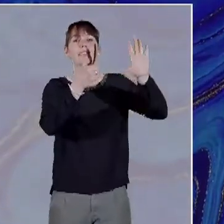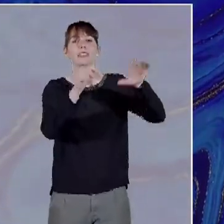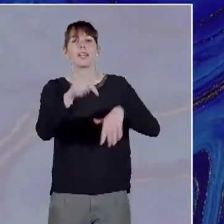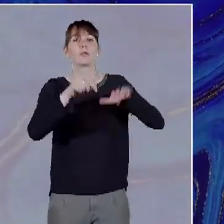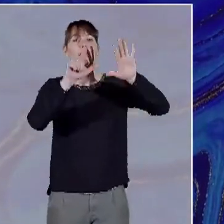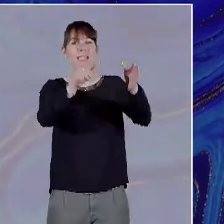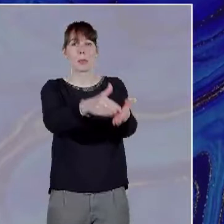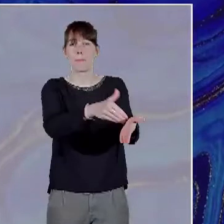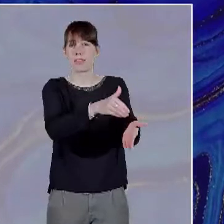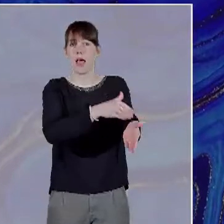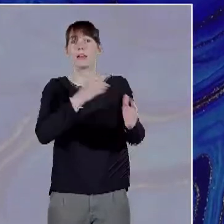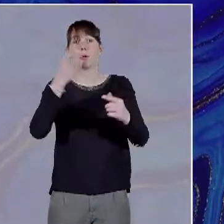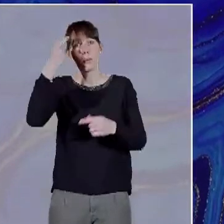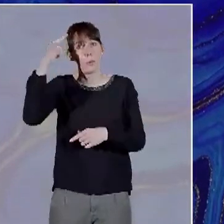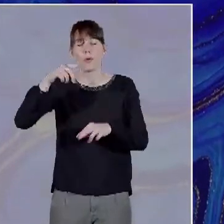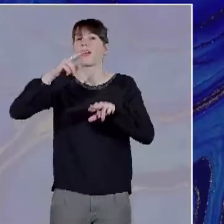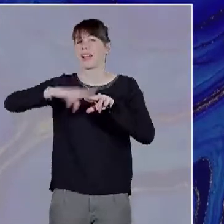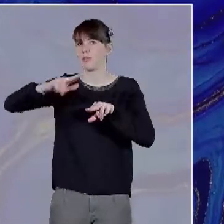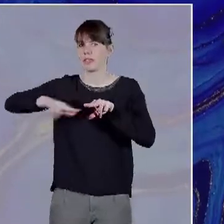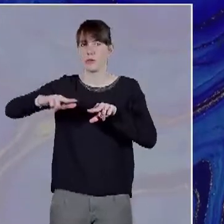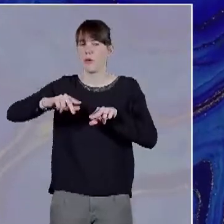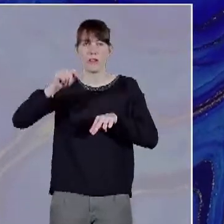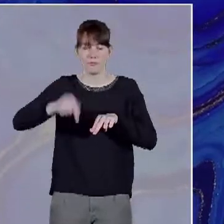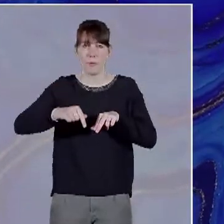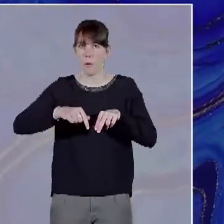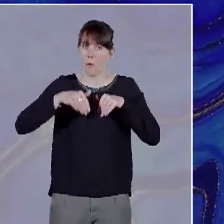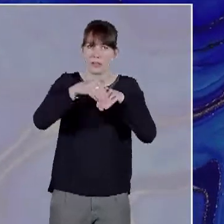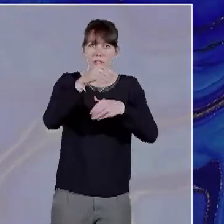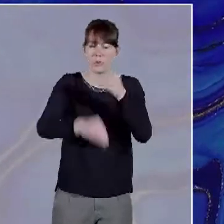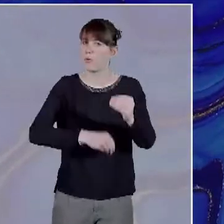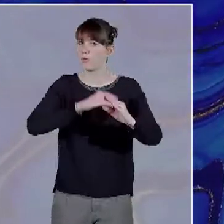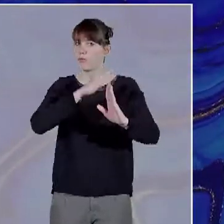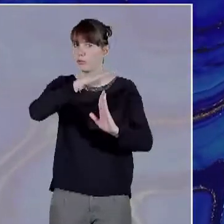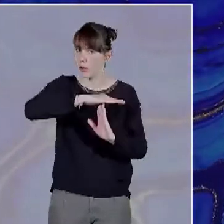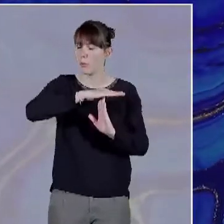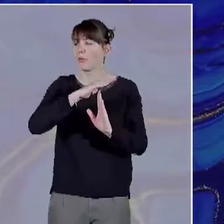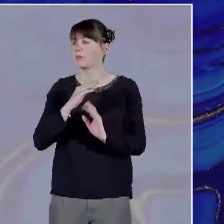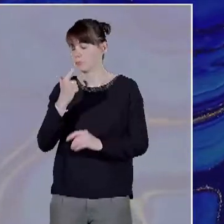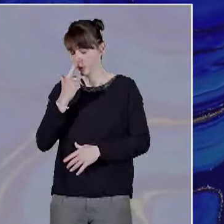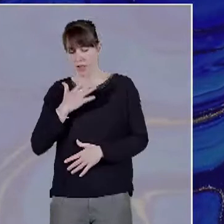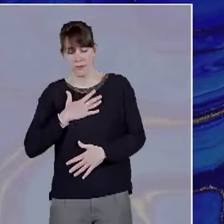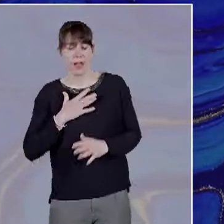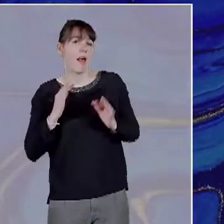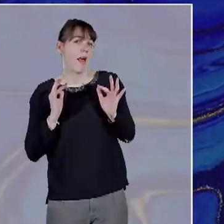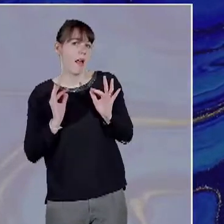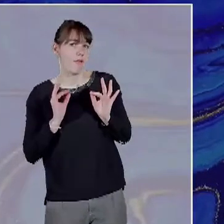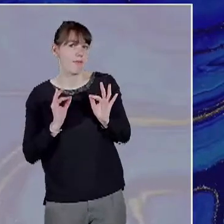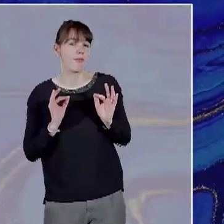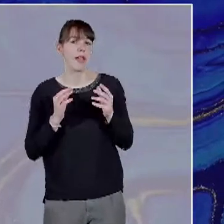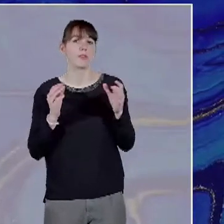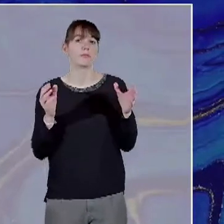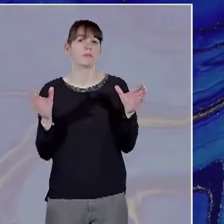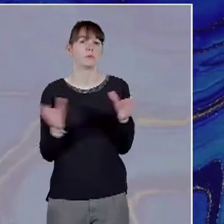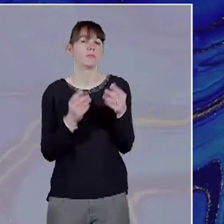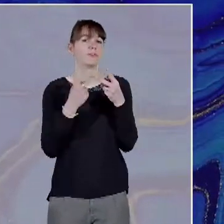encore ? Je dirais qu'il faut déjà, globalement, pour ce qui est des collectivités, dire qu'aujourd'hui, les